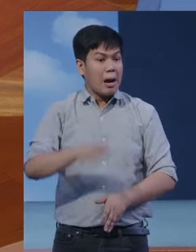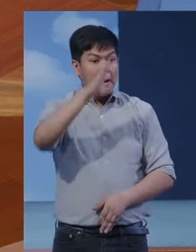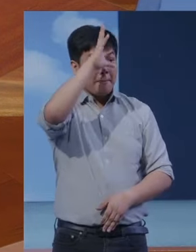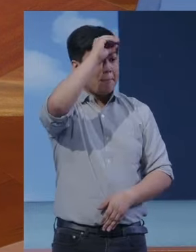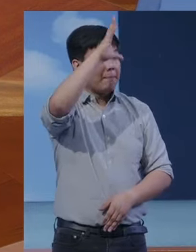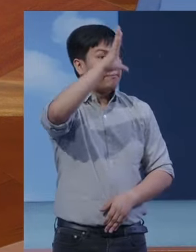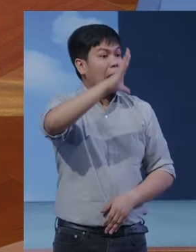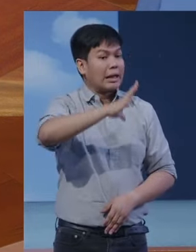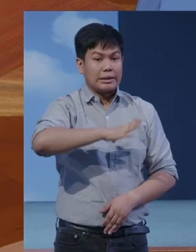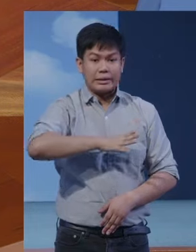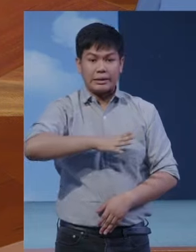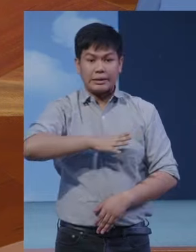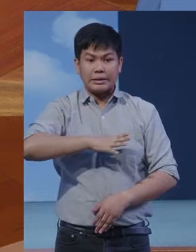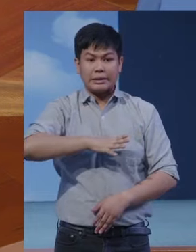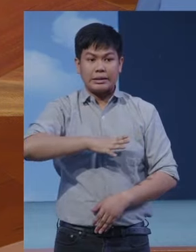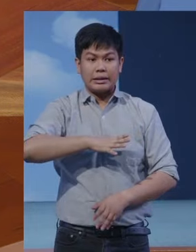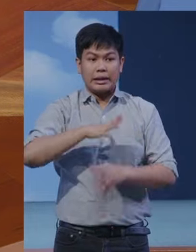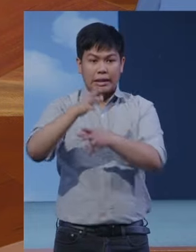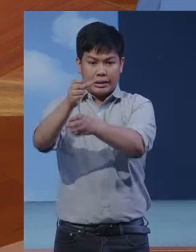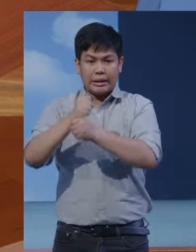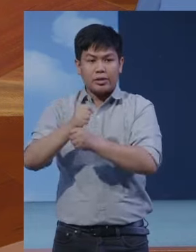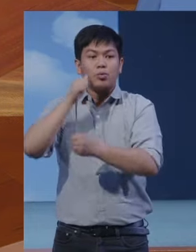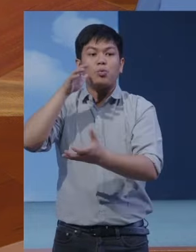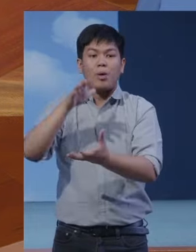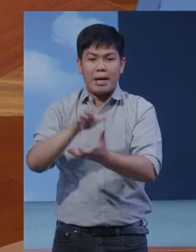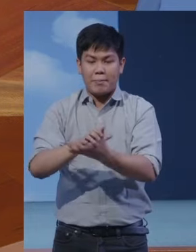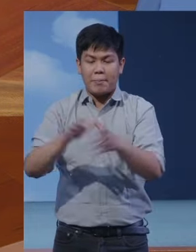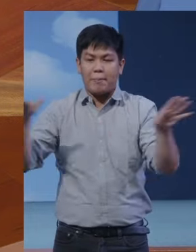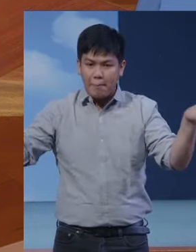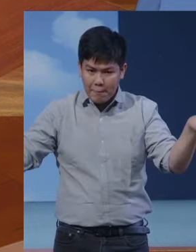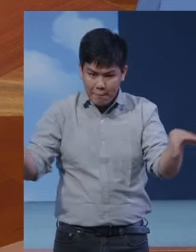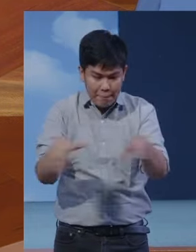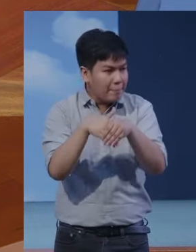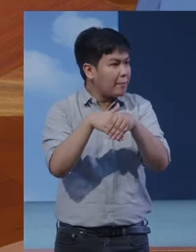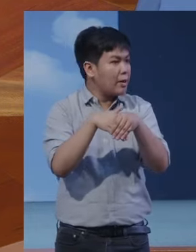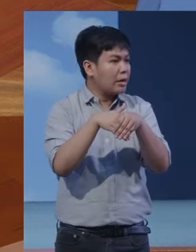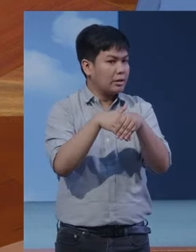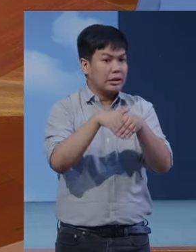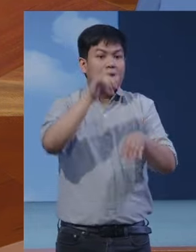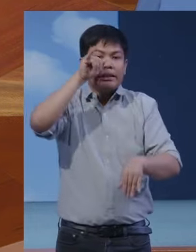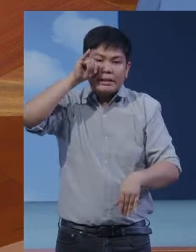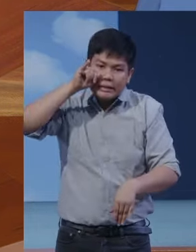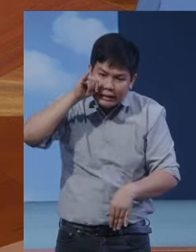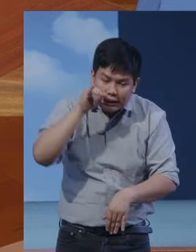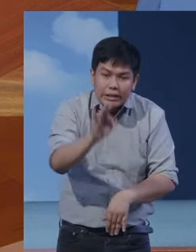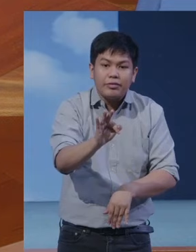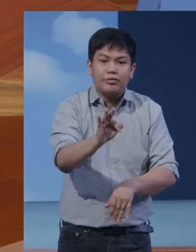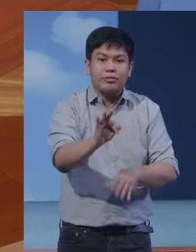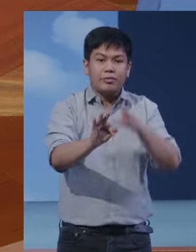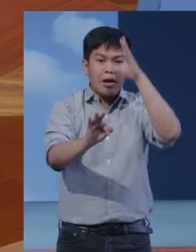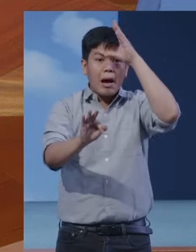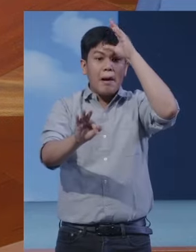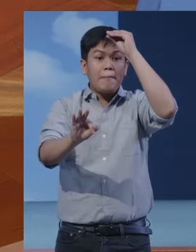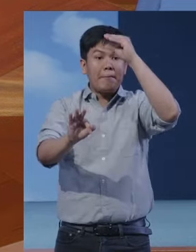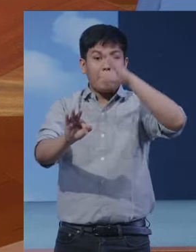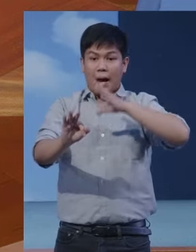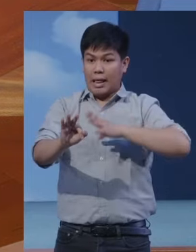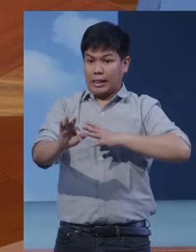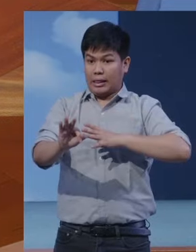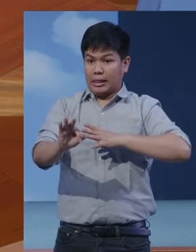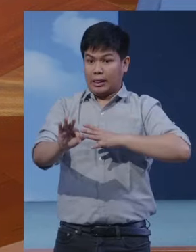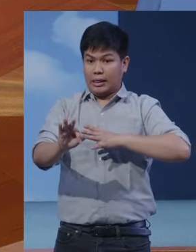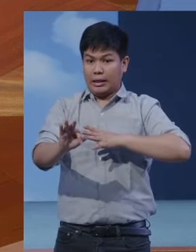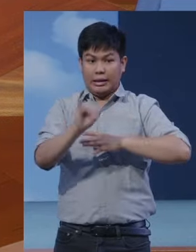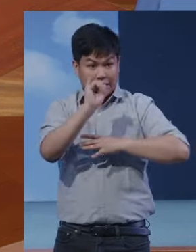Wife and marri her if then tandaan niyo to may argument